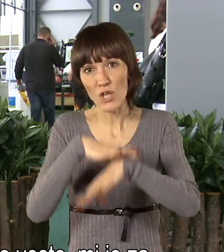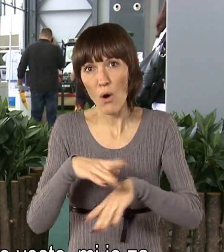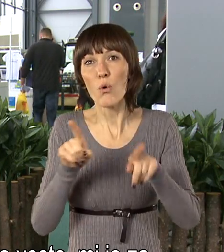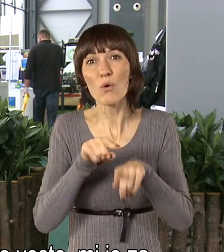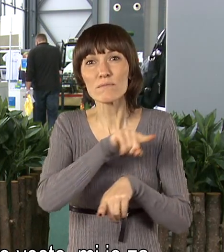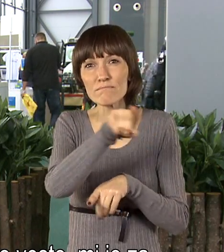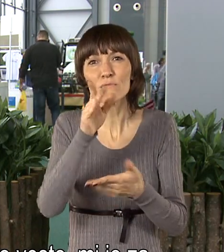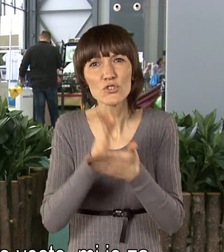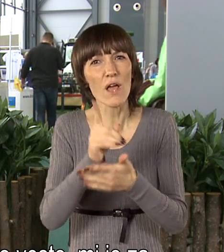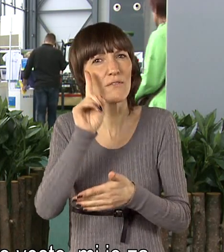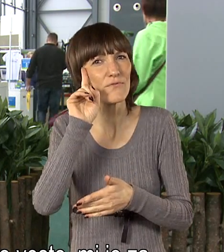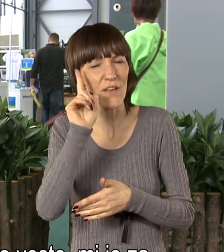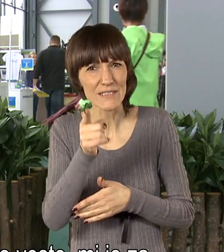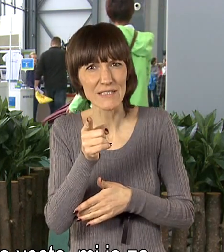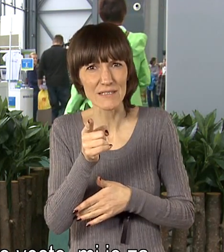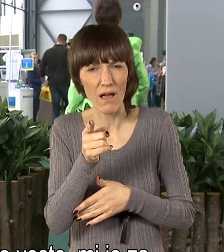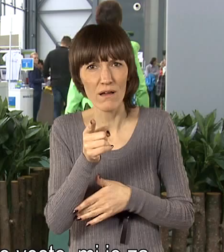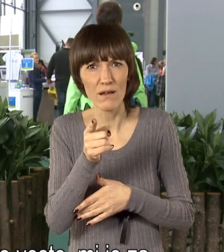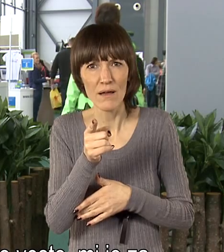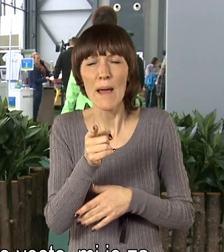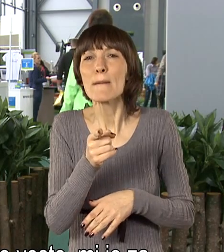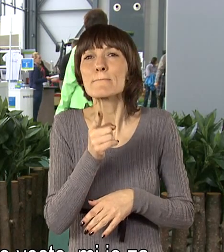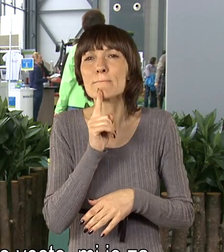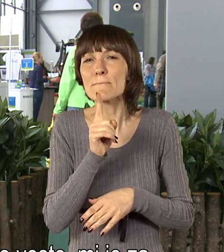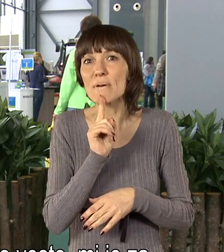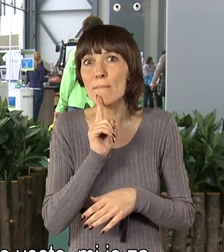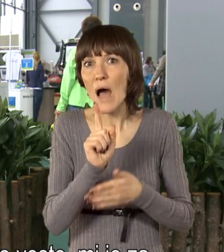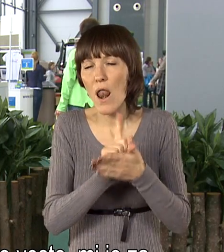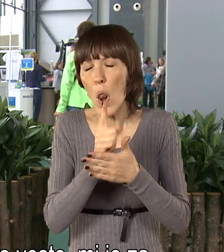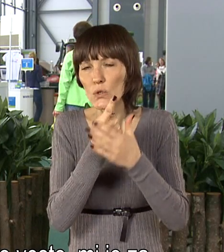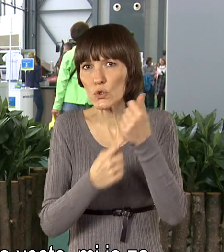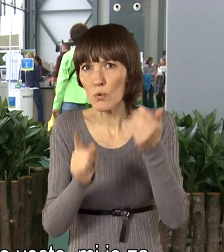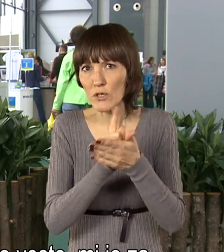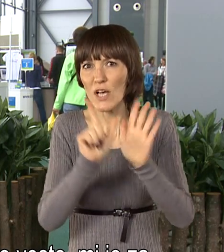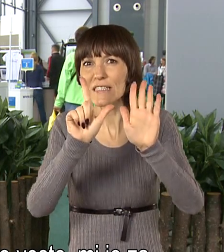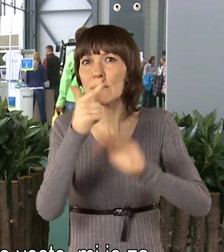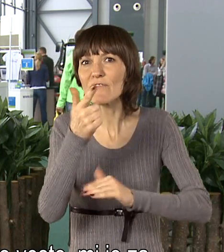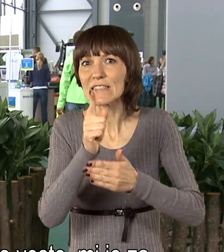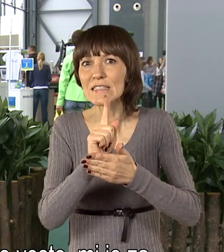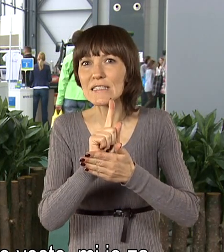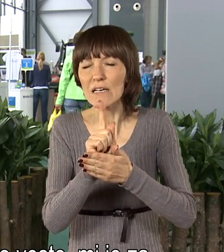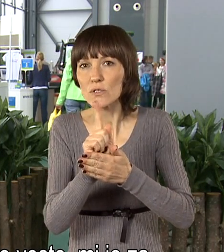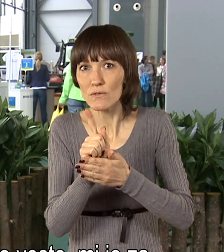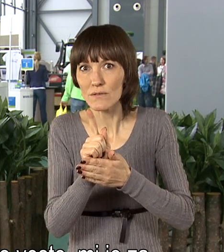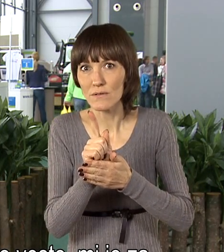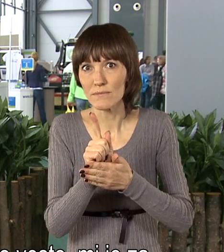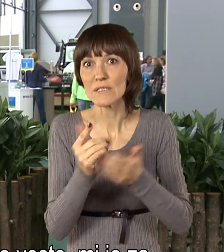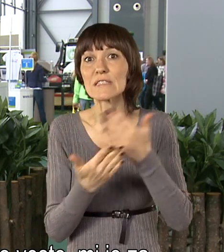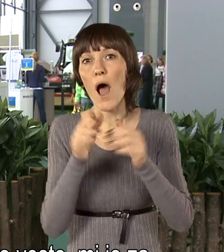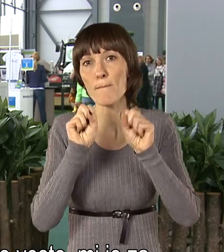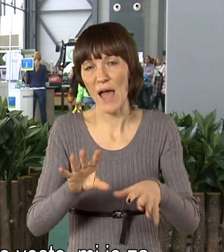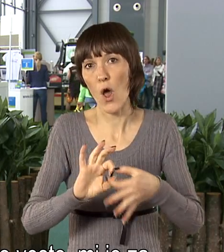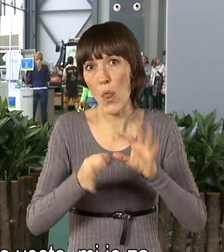žalost, verjetno, kot veste, no, mi je za 27 stotink zmanjkalo za uvrstitev na paraolimpijske